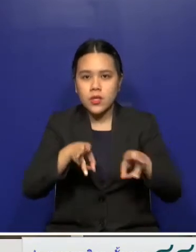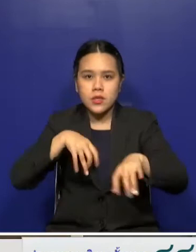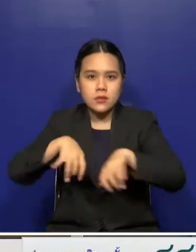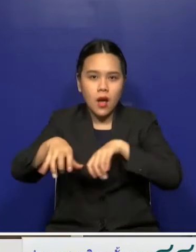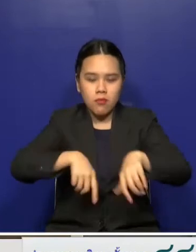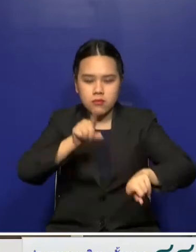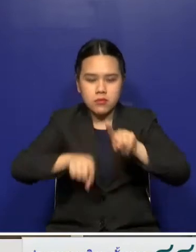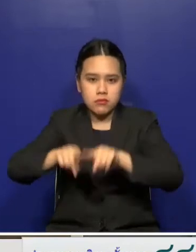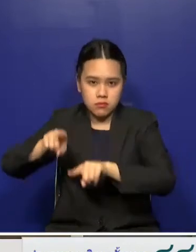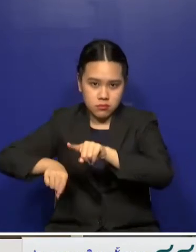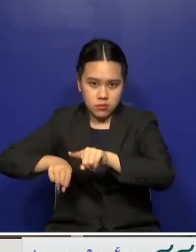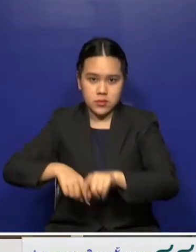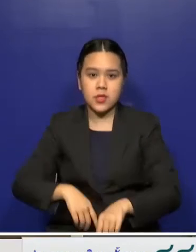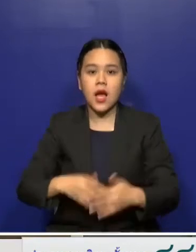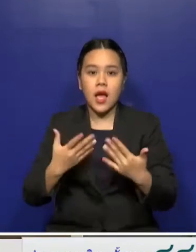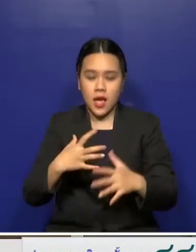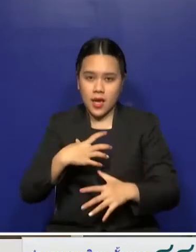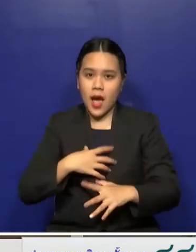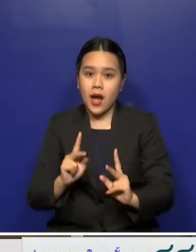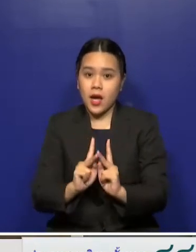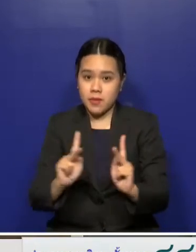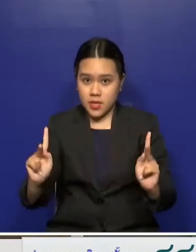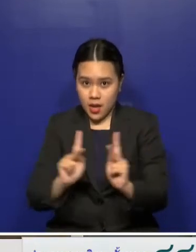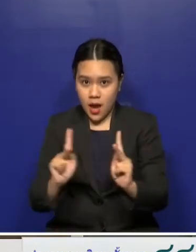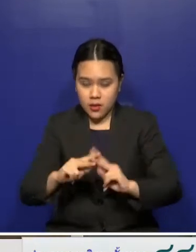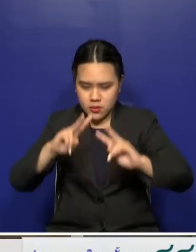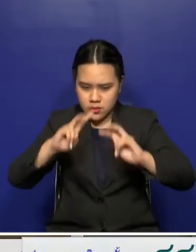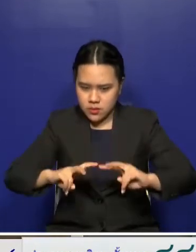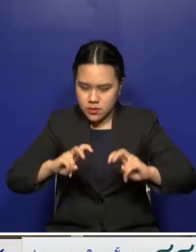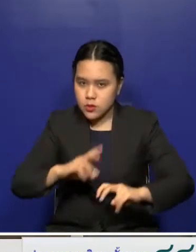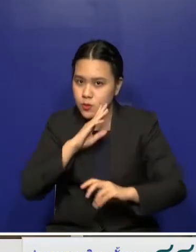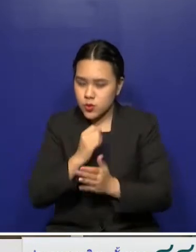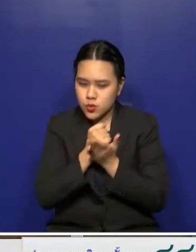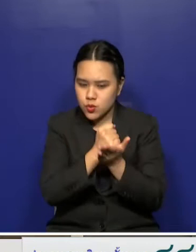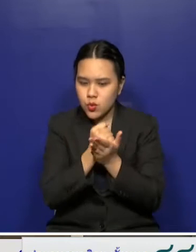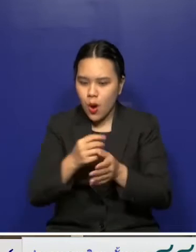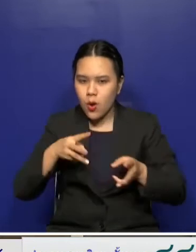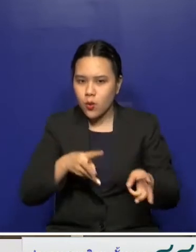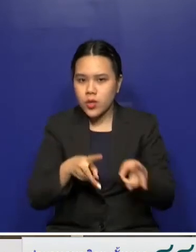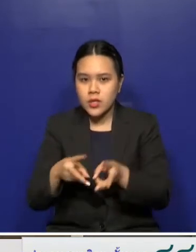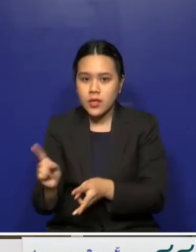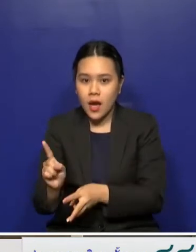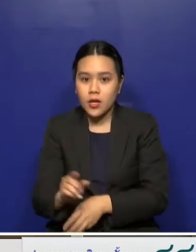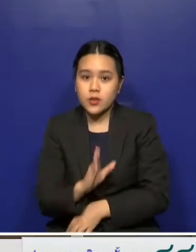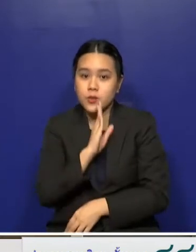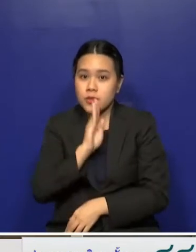ษาว่าเราควรจะเยียวยาอย่างไรที่ให้มันเหมาะสมช้างออกมารอบหนึ่ง